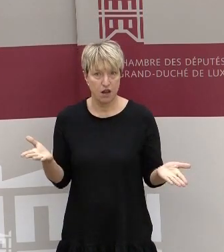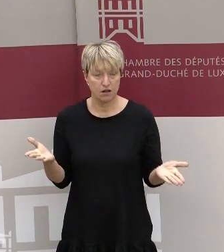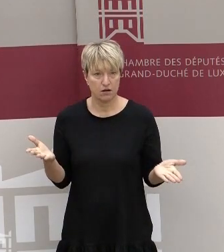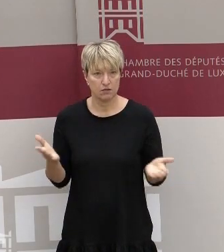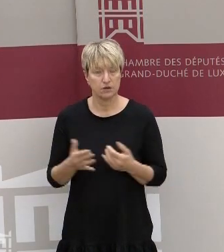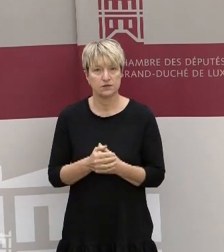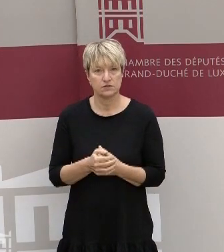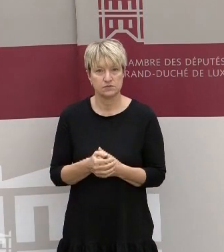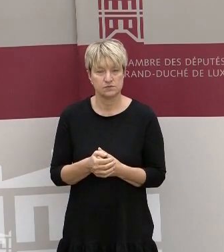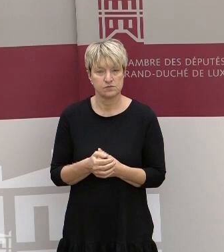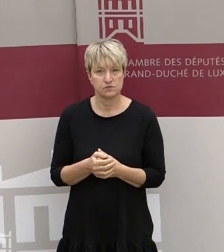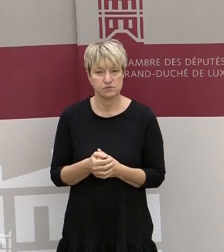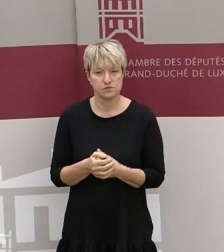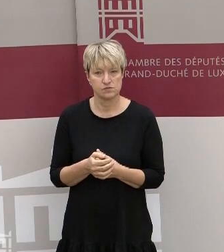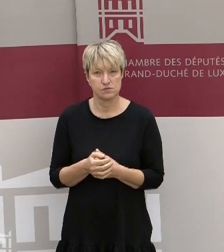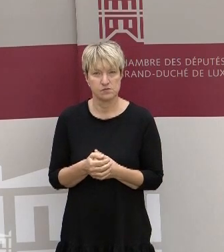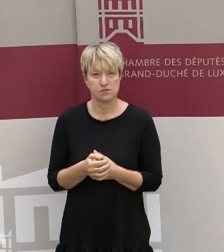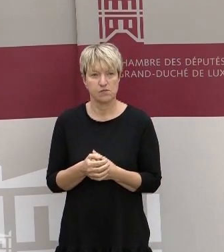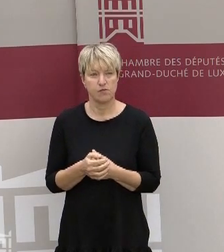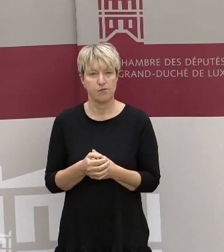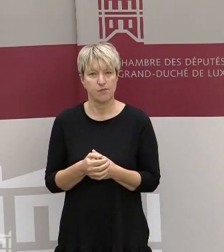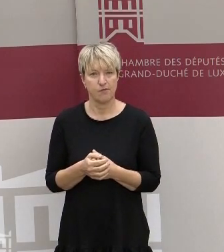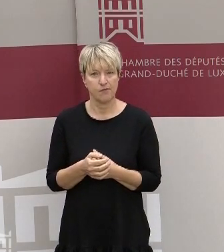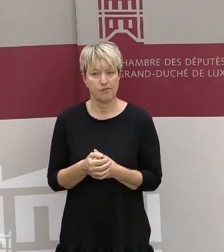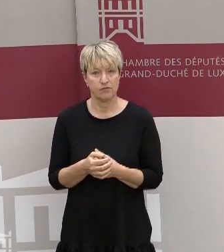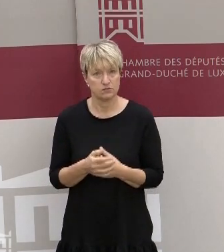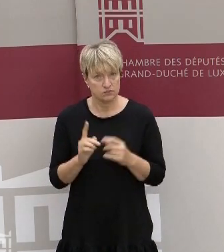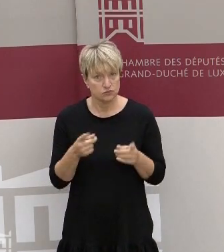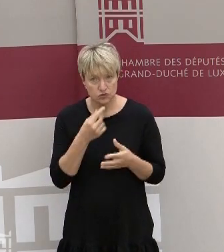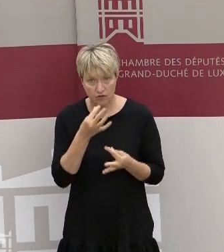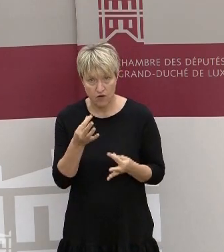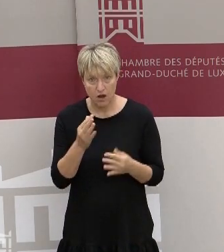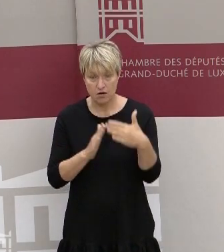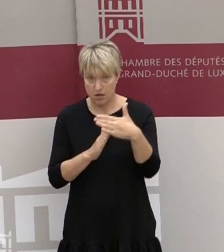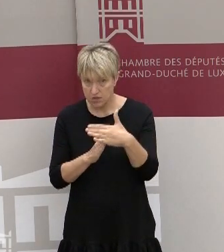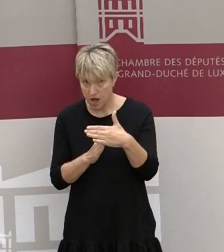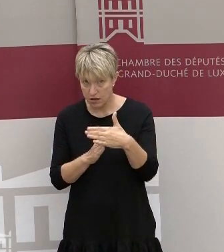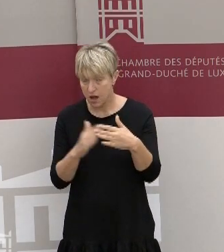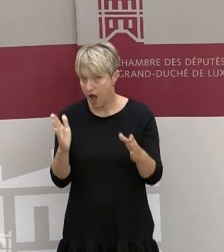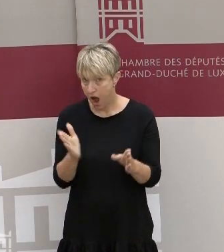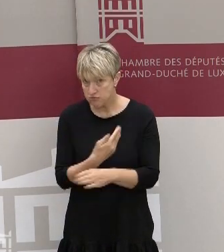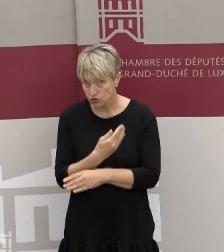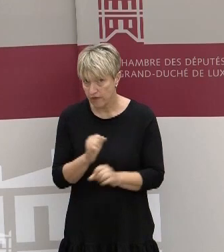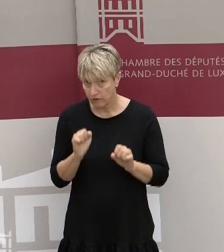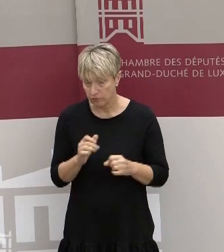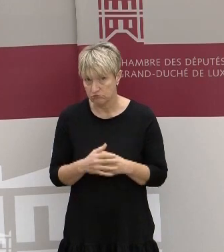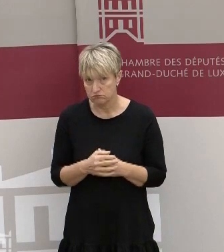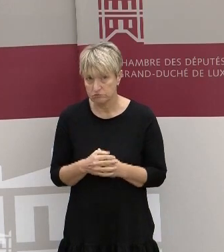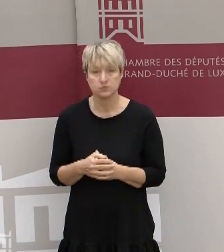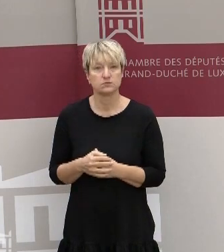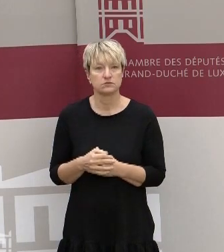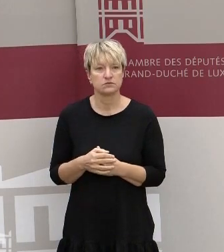Pensionspläne aufzusetzen, nicht auch mit der Zeit müssen gehen und zu einem Teil müssen und die